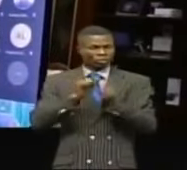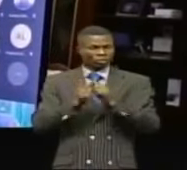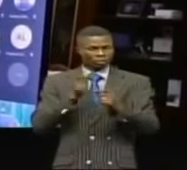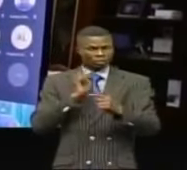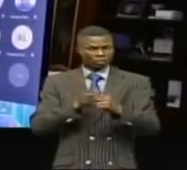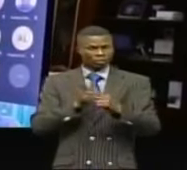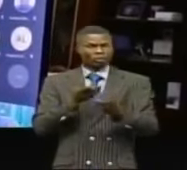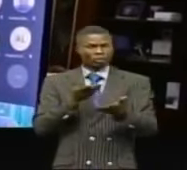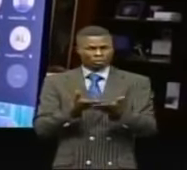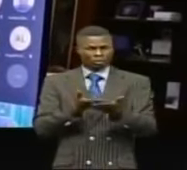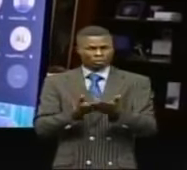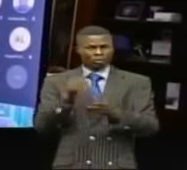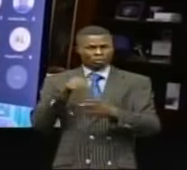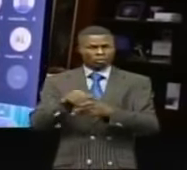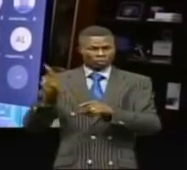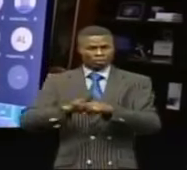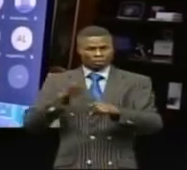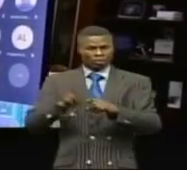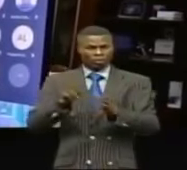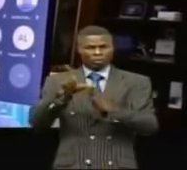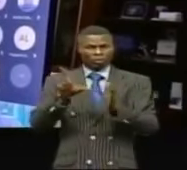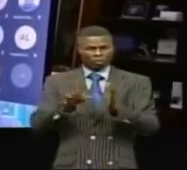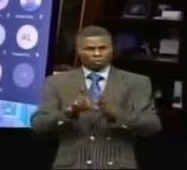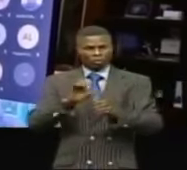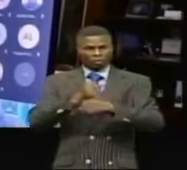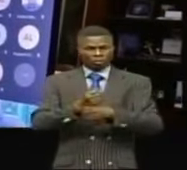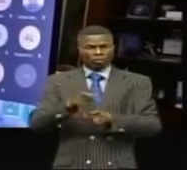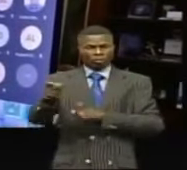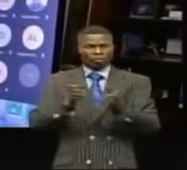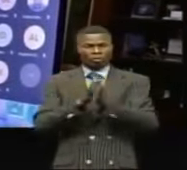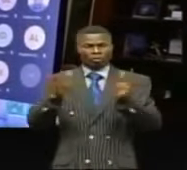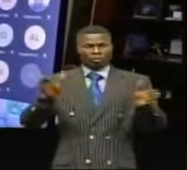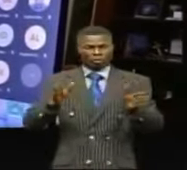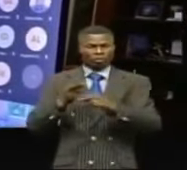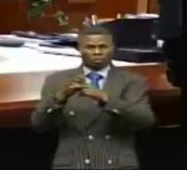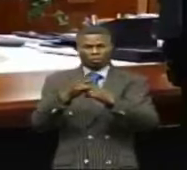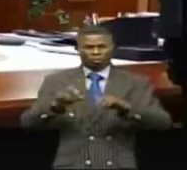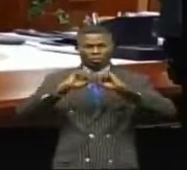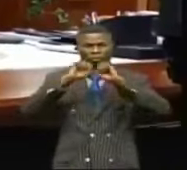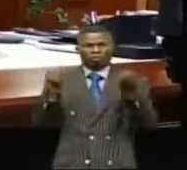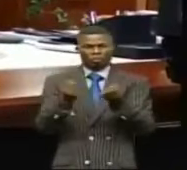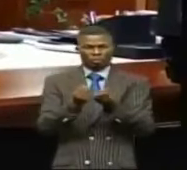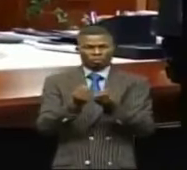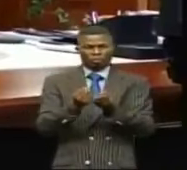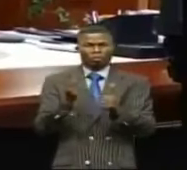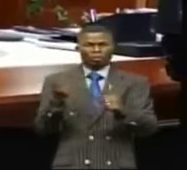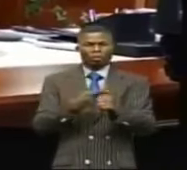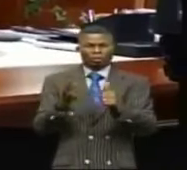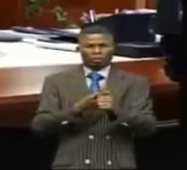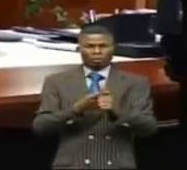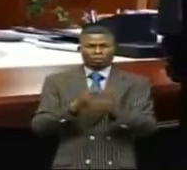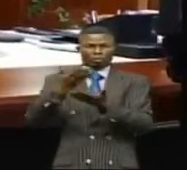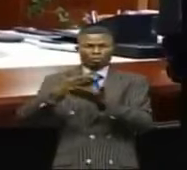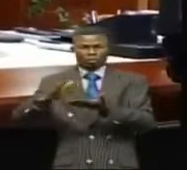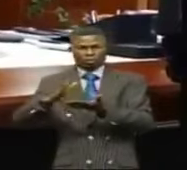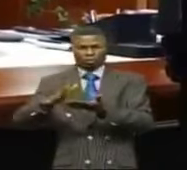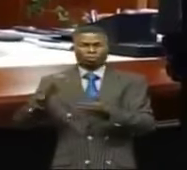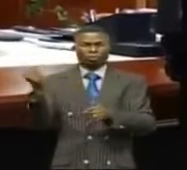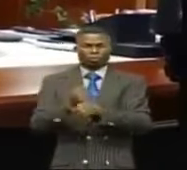rencontrées dans la mise en œuvre de la loi instituant les régimes généraux de la sécurité sociale, notamment dans sa branche de